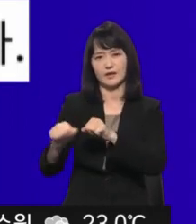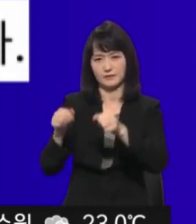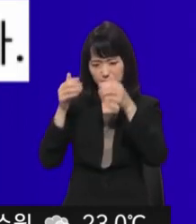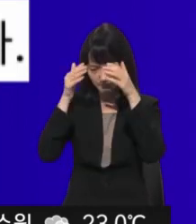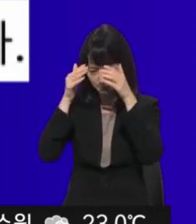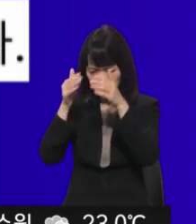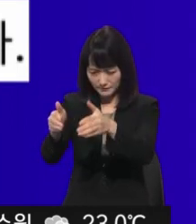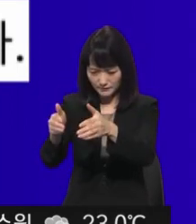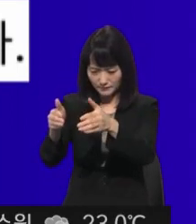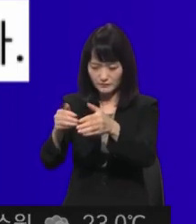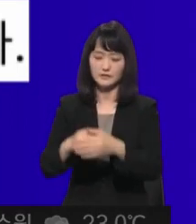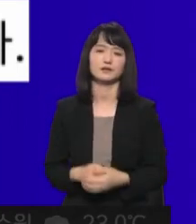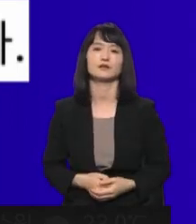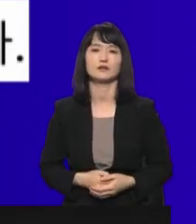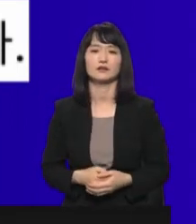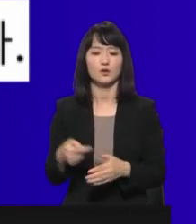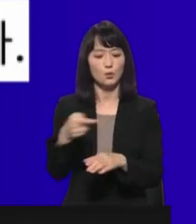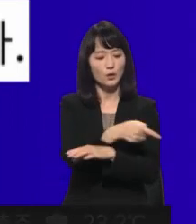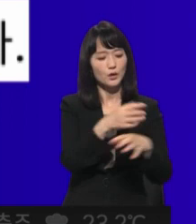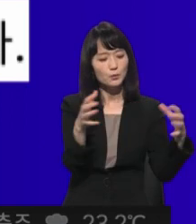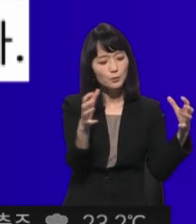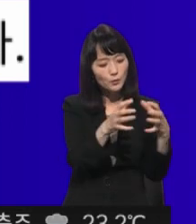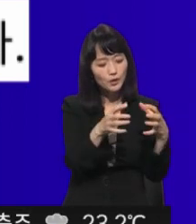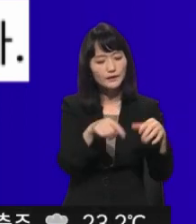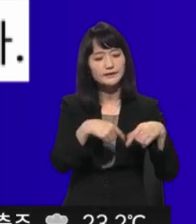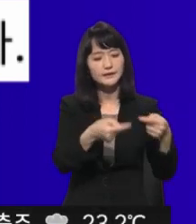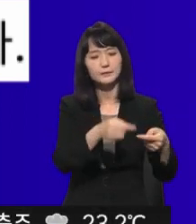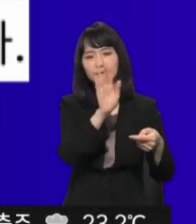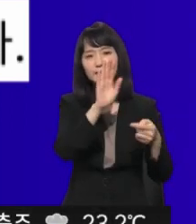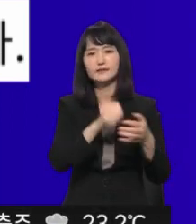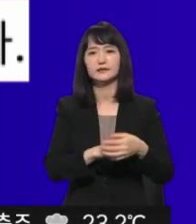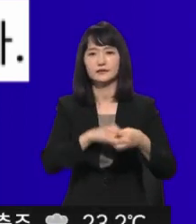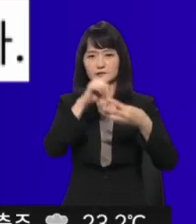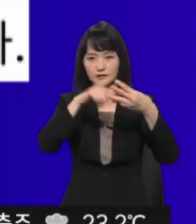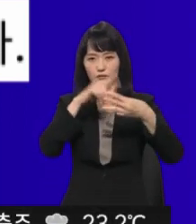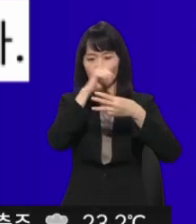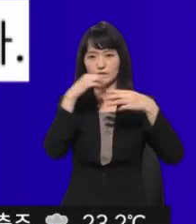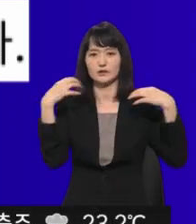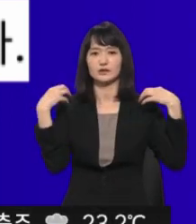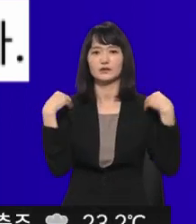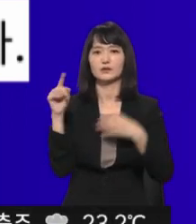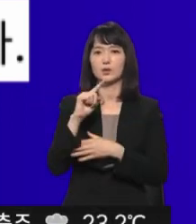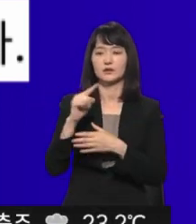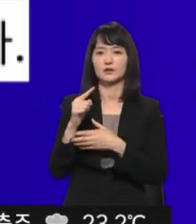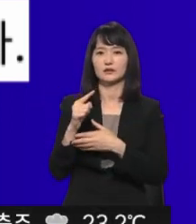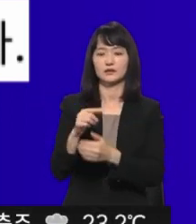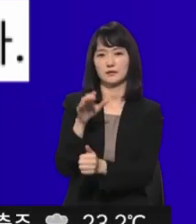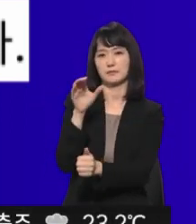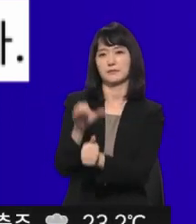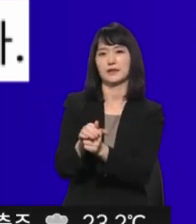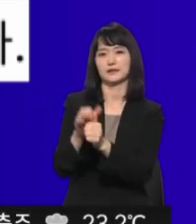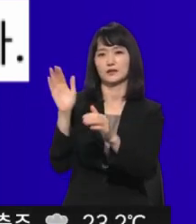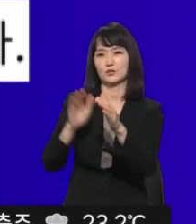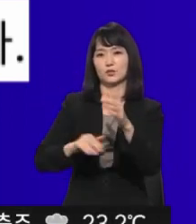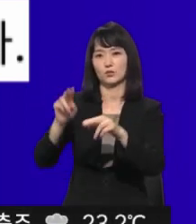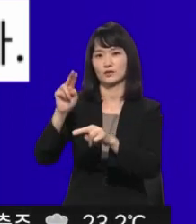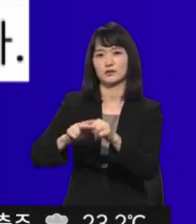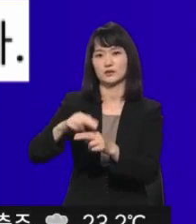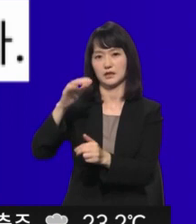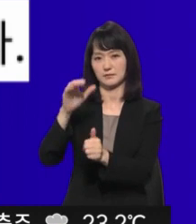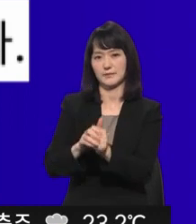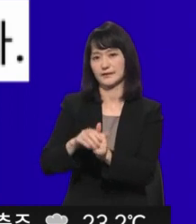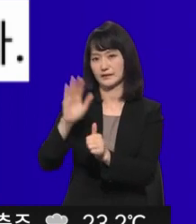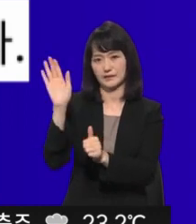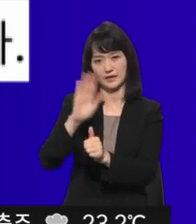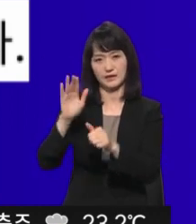모임도 안하겠습니다 또 앞으로도 윤석렬 정부에서 어떠한 임명직 공직을 맞지 않겠습니다